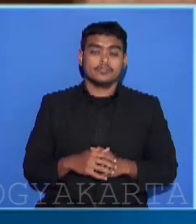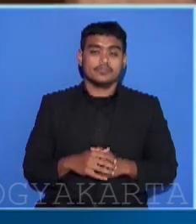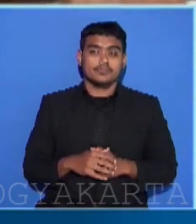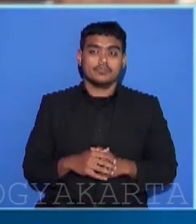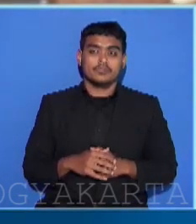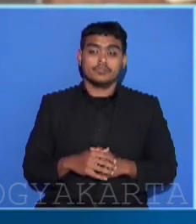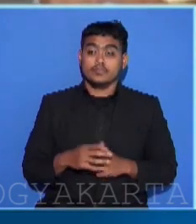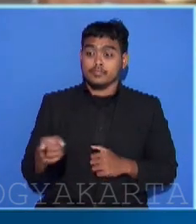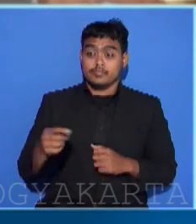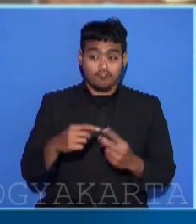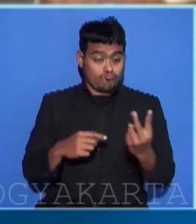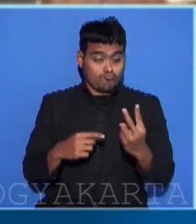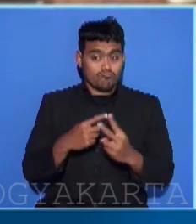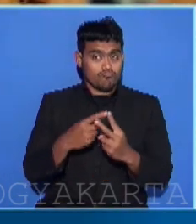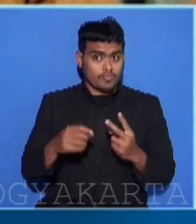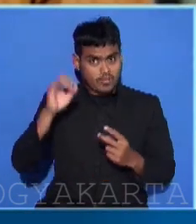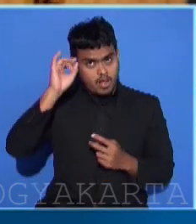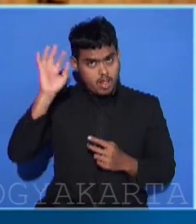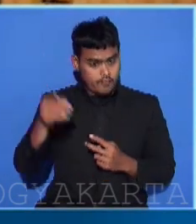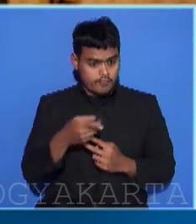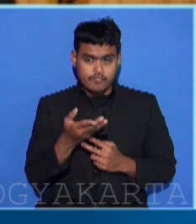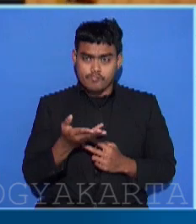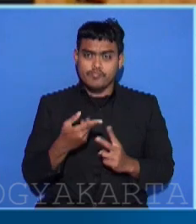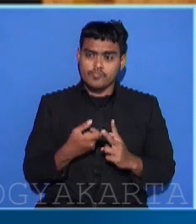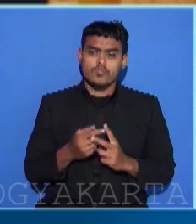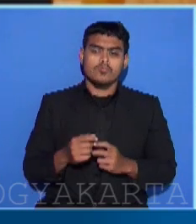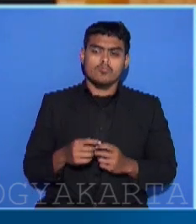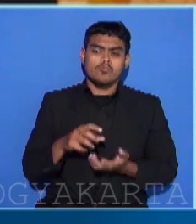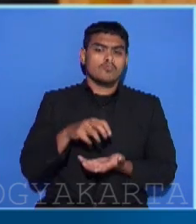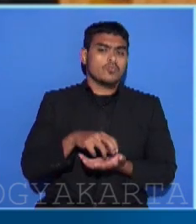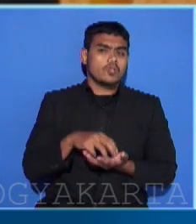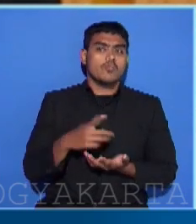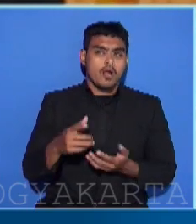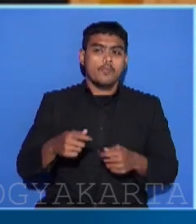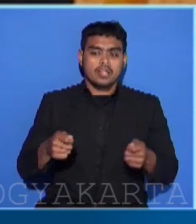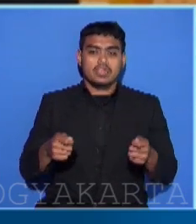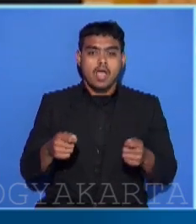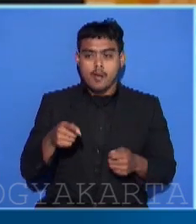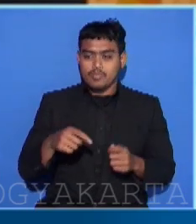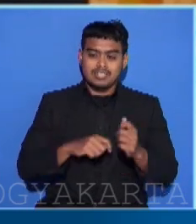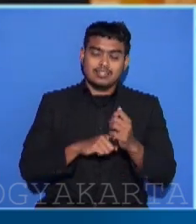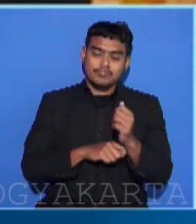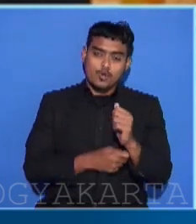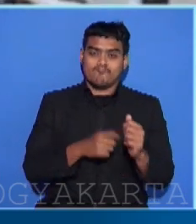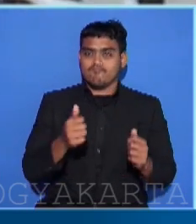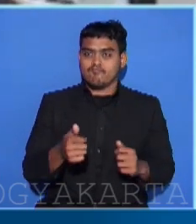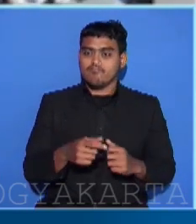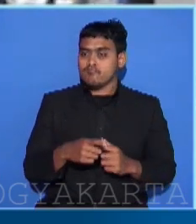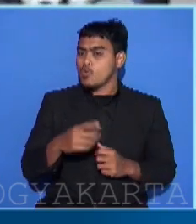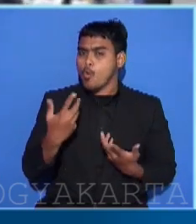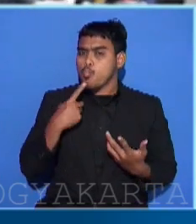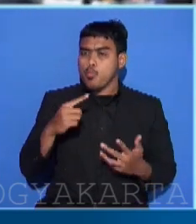Kedua inovasi yaitu loket pelayanan informasi BPJS Kesehatan dan portal Quick Response atau Poros dirancang untuk memaksimalkan